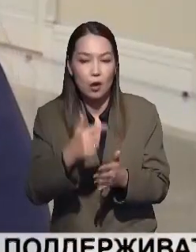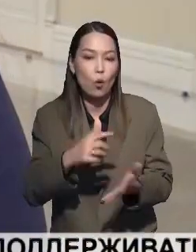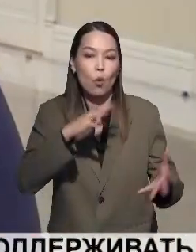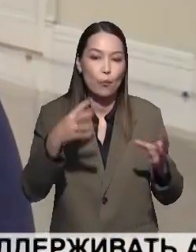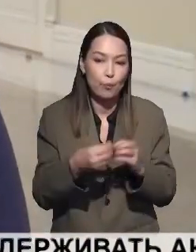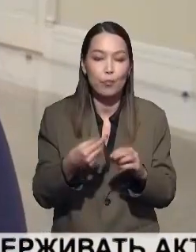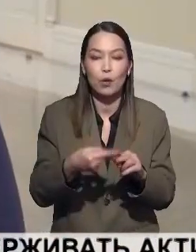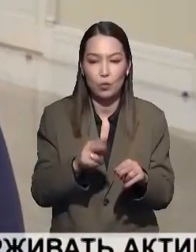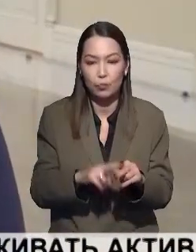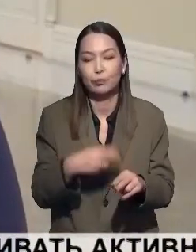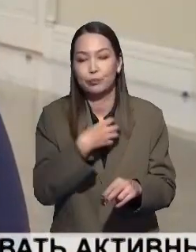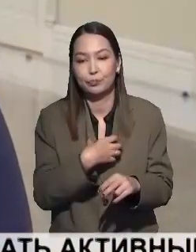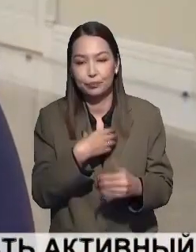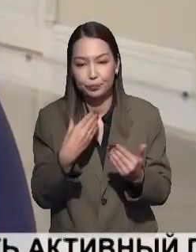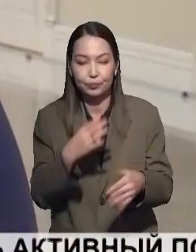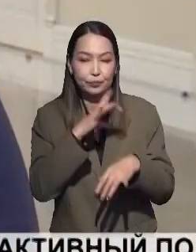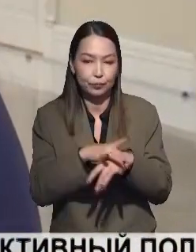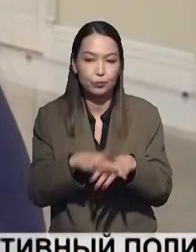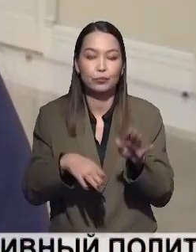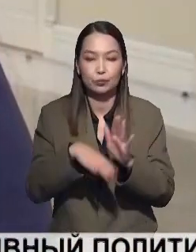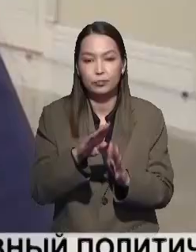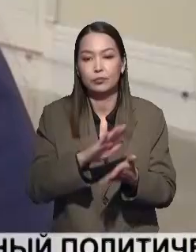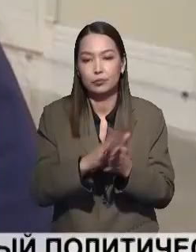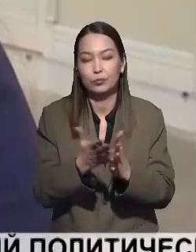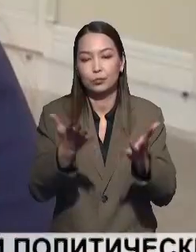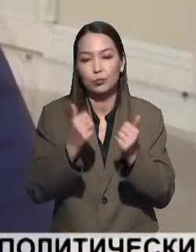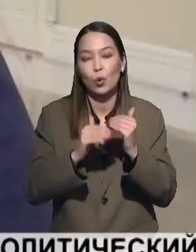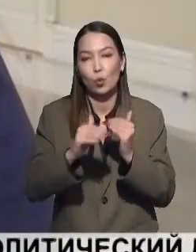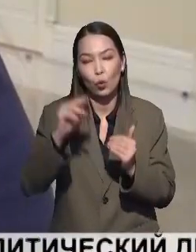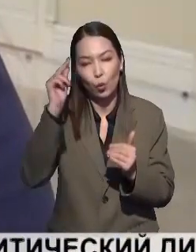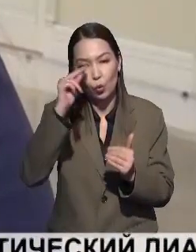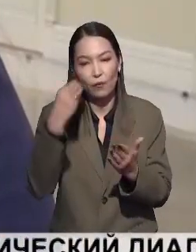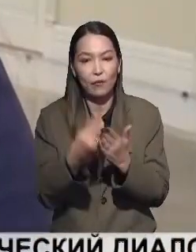колледжах и вузах. Таким образом, мы сможем существенно повысить уровень финансовой культуры в обществе.